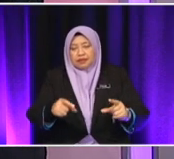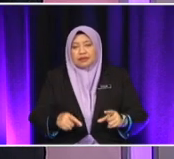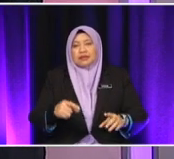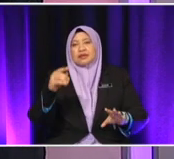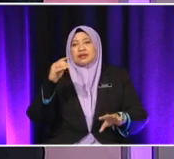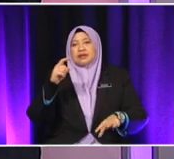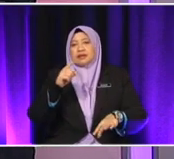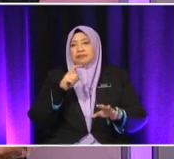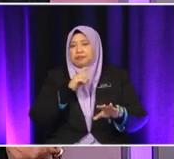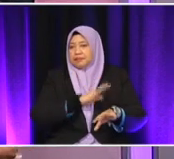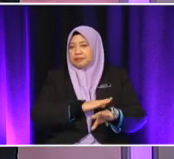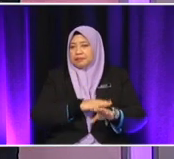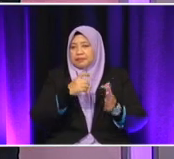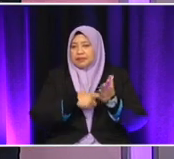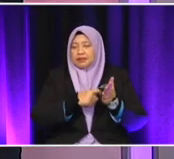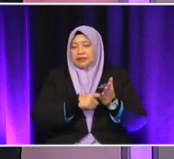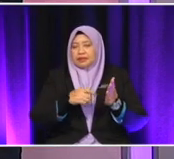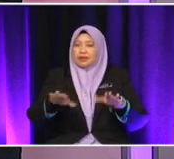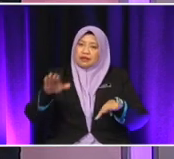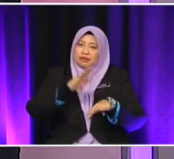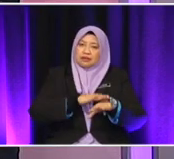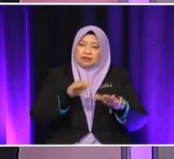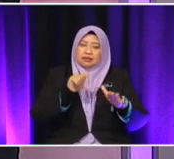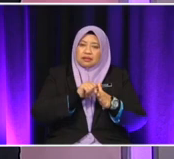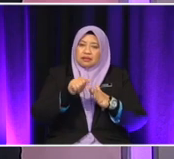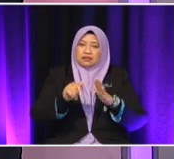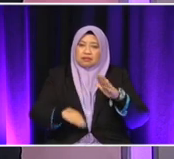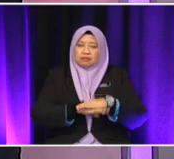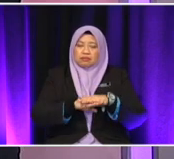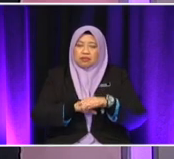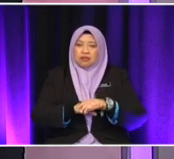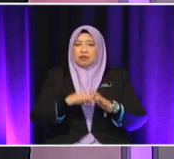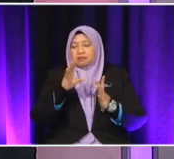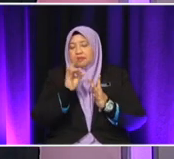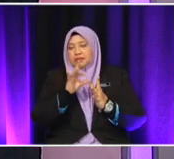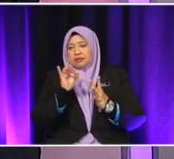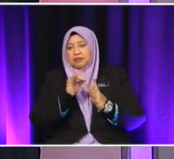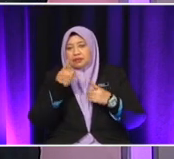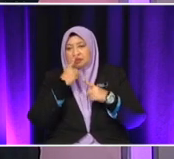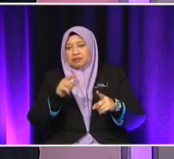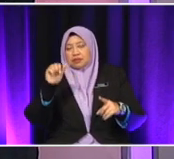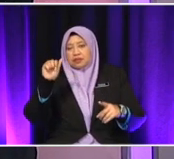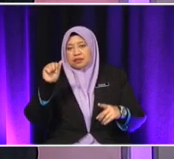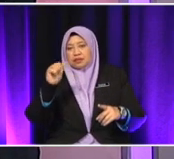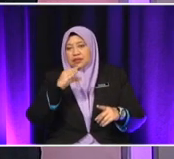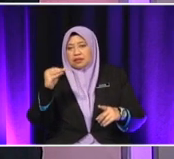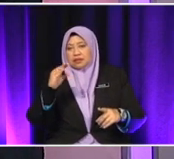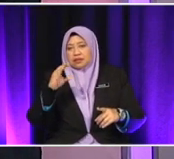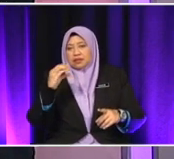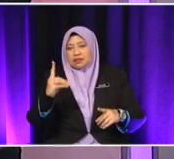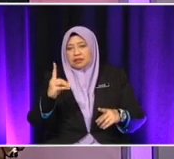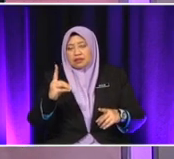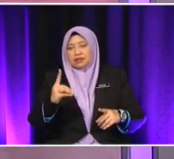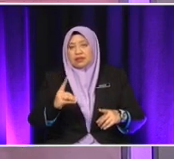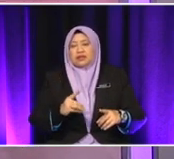bawah sebaliknya pilihan jawaban B dan b berlaku perubahan kelok sama